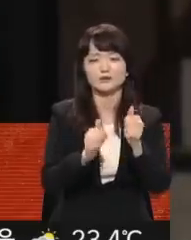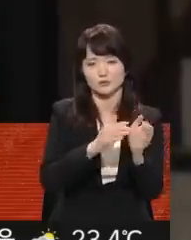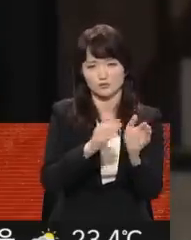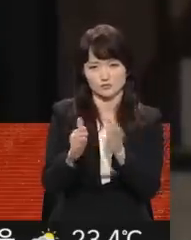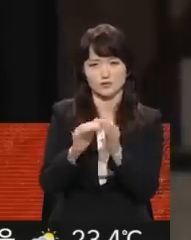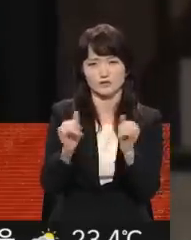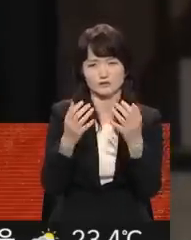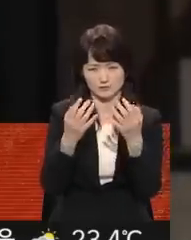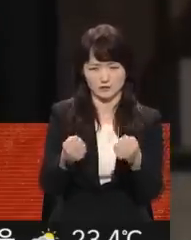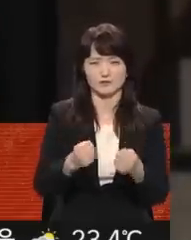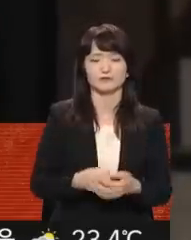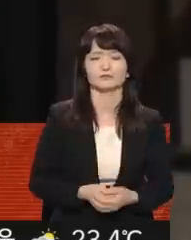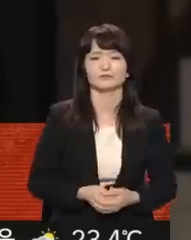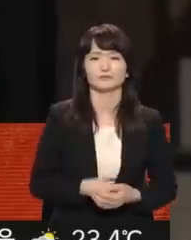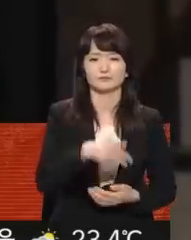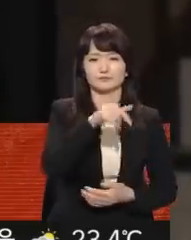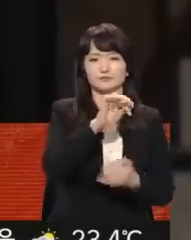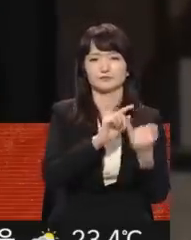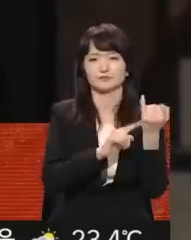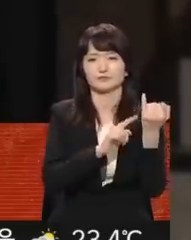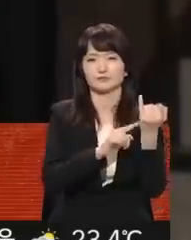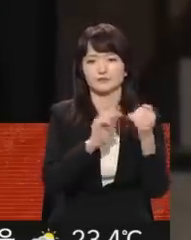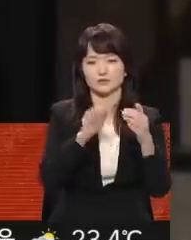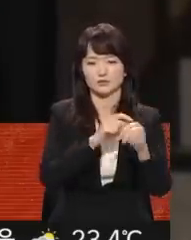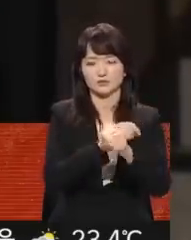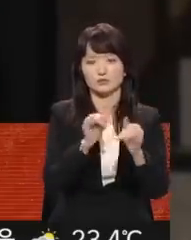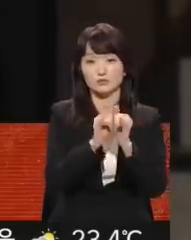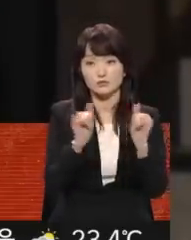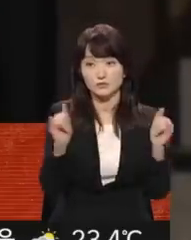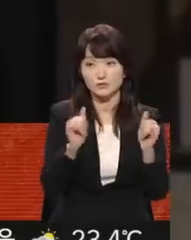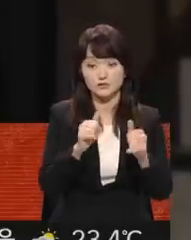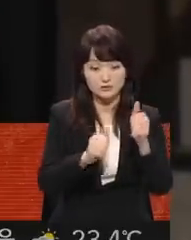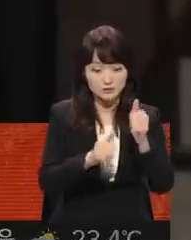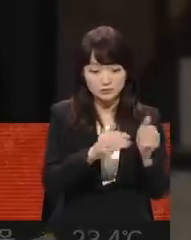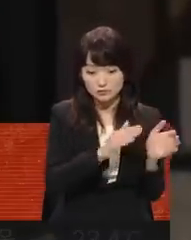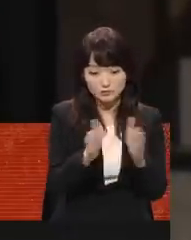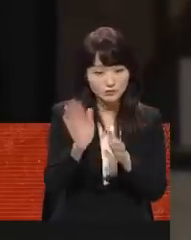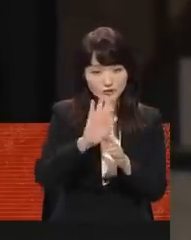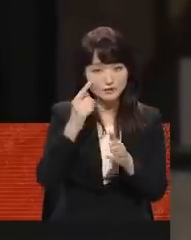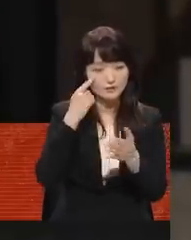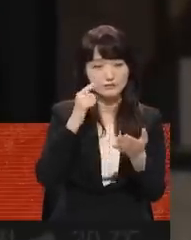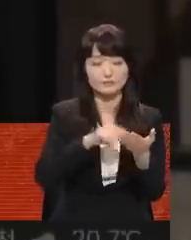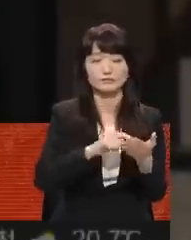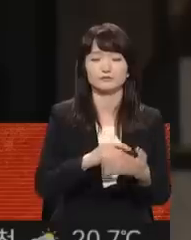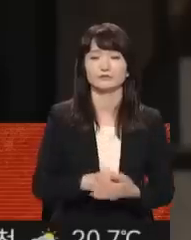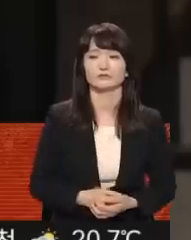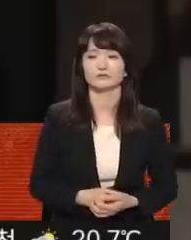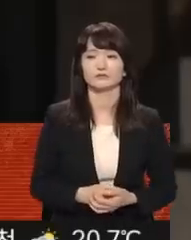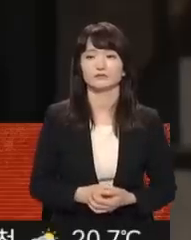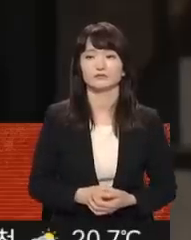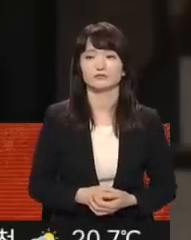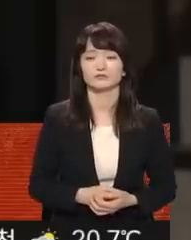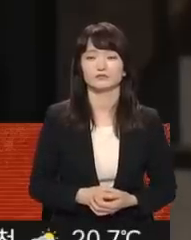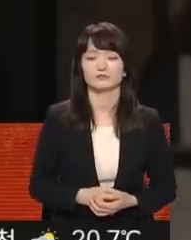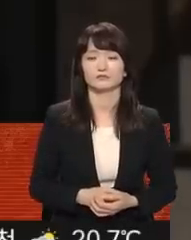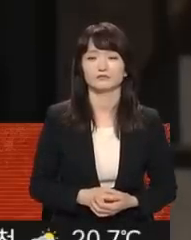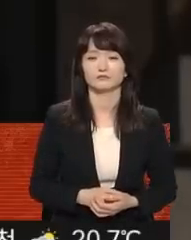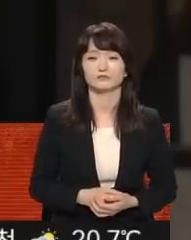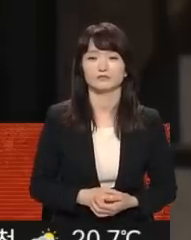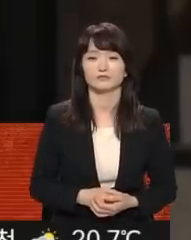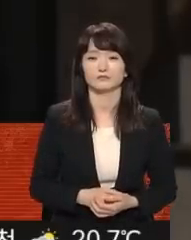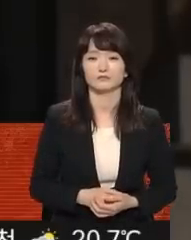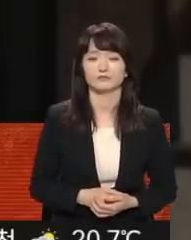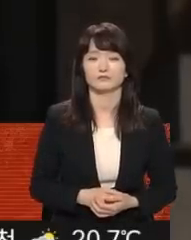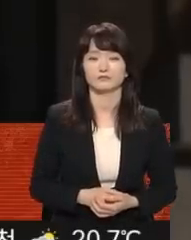아예이 정유정이가 공무원 시험 준비 안 한 것으로 드러났고요 또 하나는 신분을 계속 유지할 수 있다라고